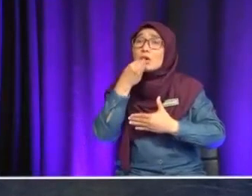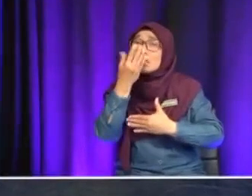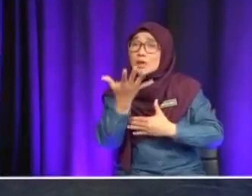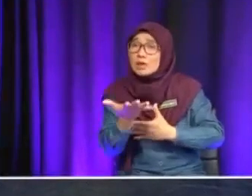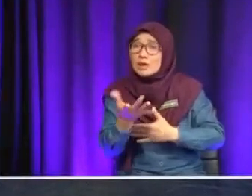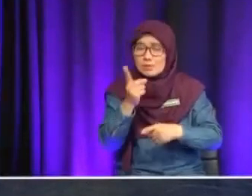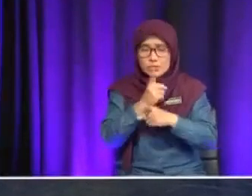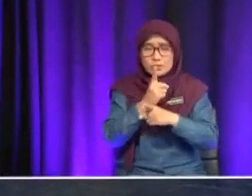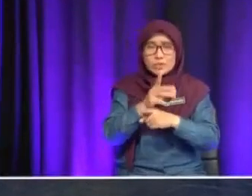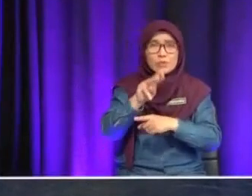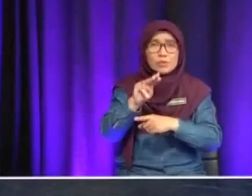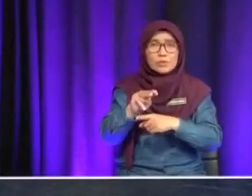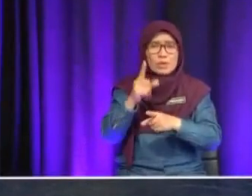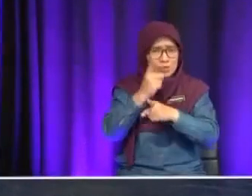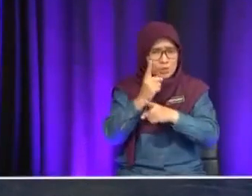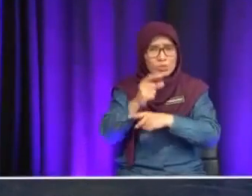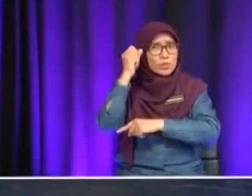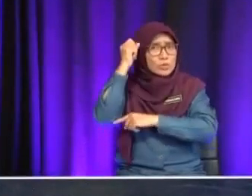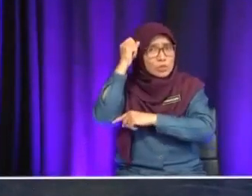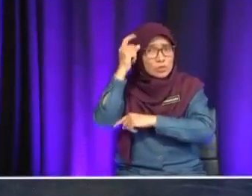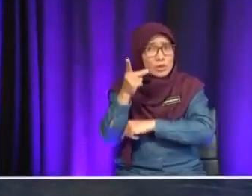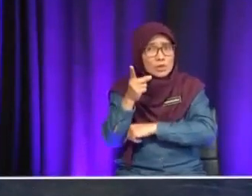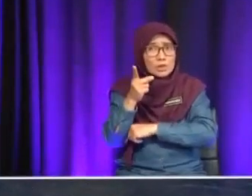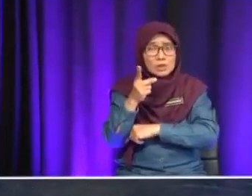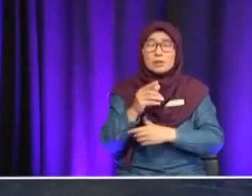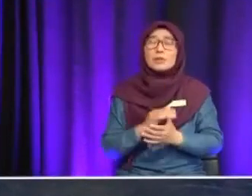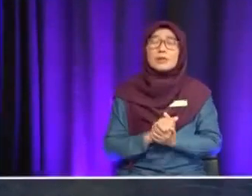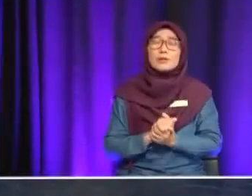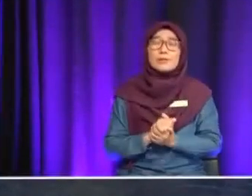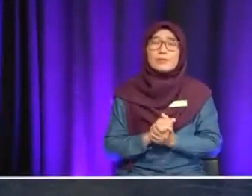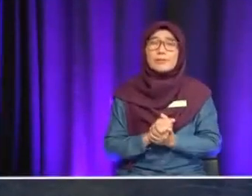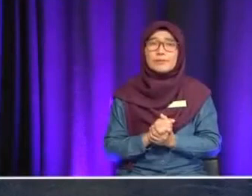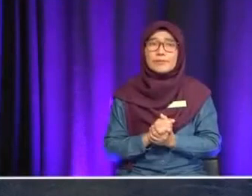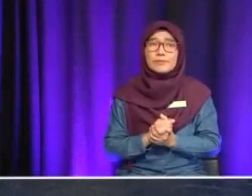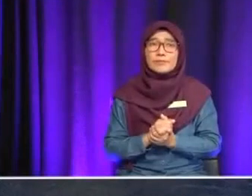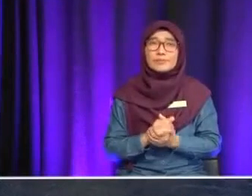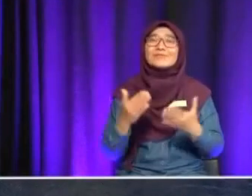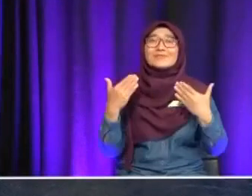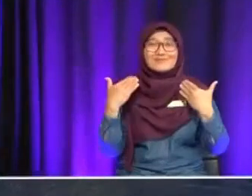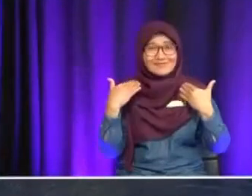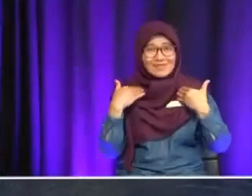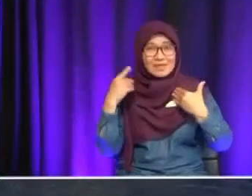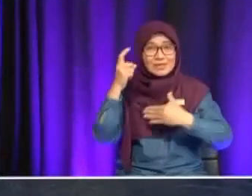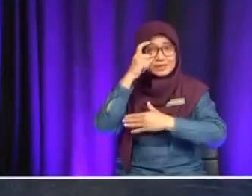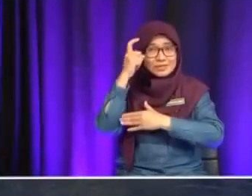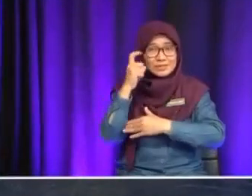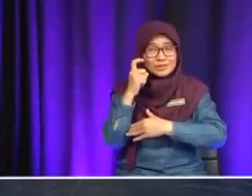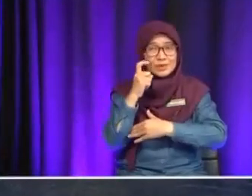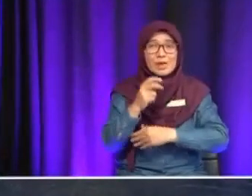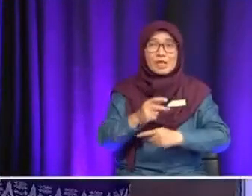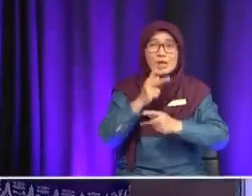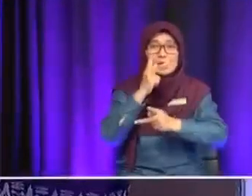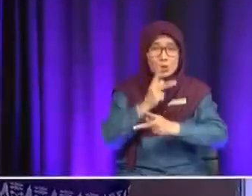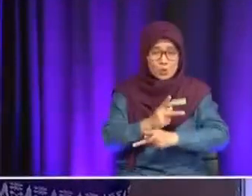ke murid-murid betul-betul faham dan setiap satu akad ni tadi. Baik. Jadi kita ada sesi soalan pengukuhan. Okey, kita